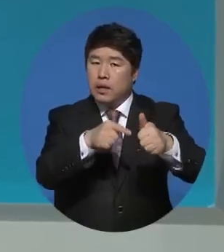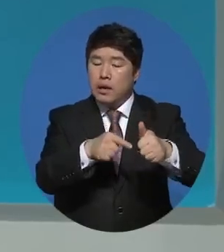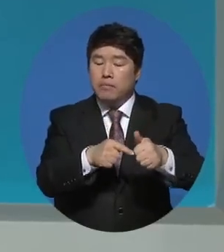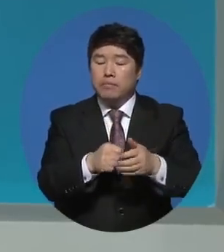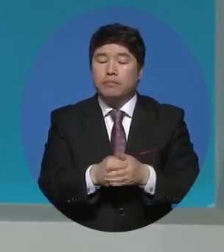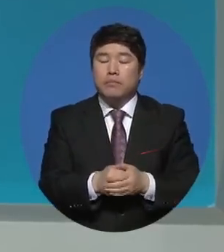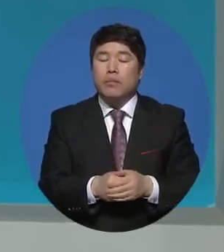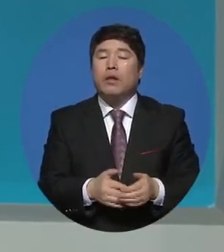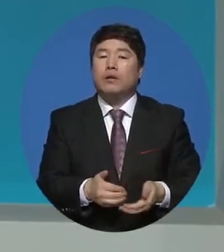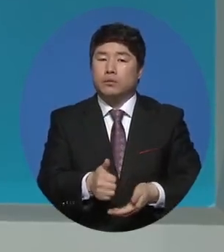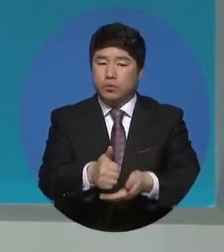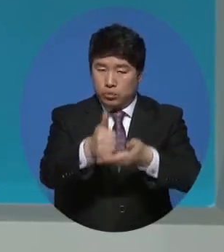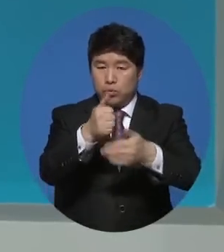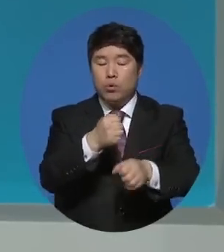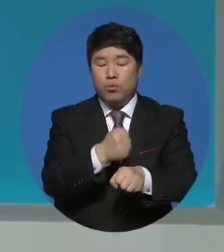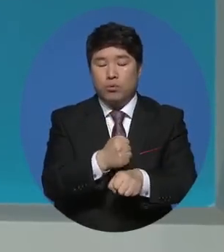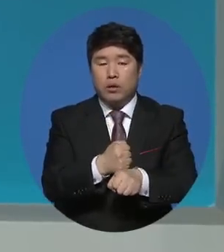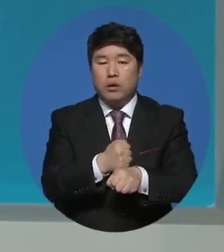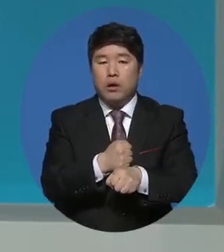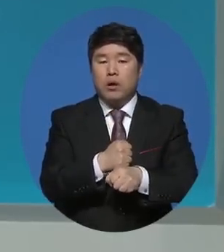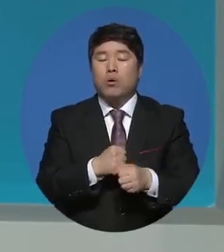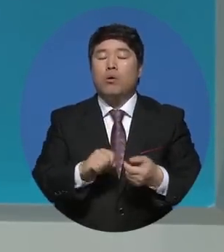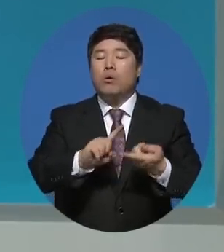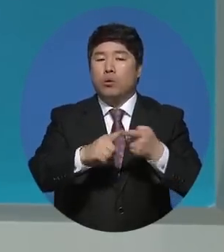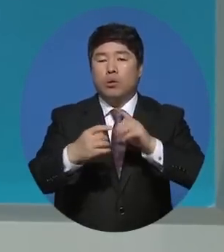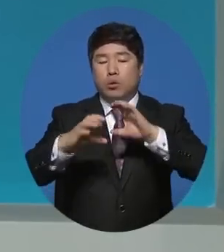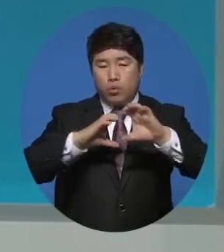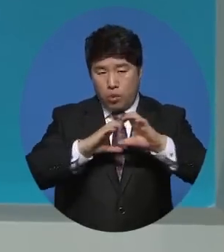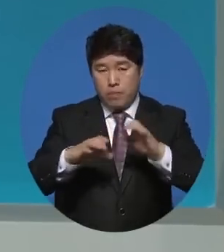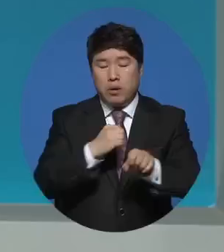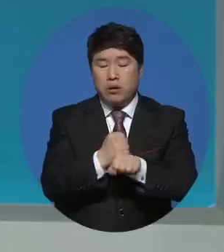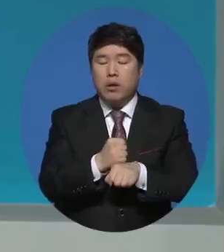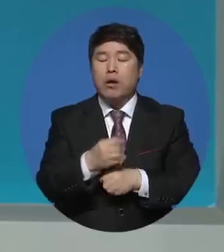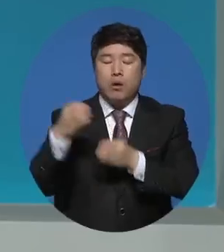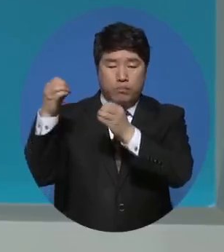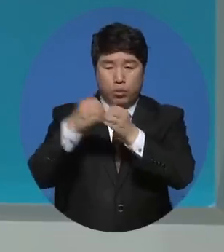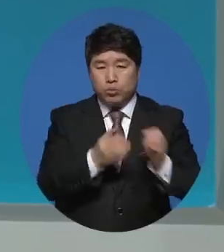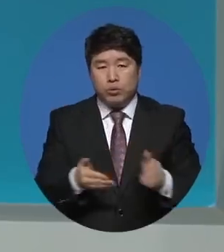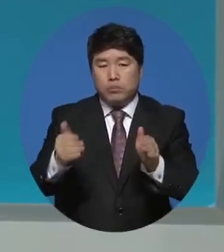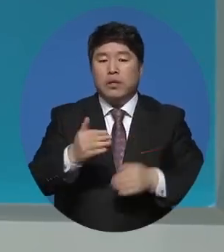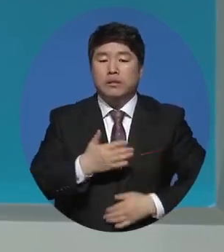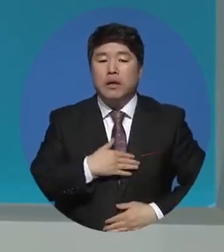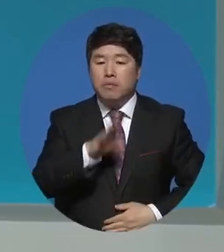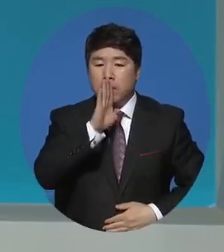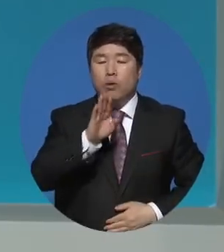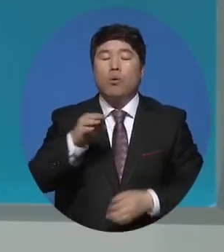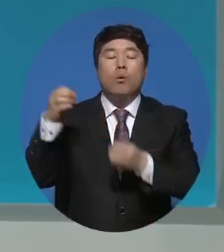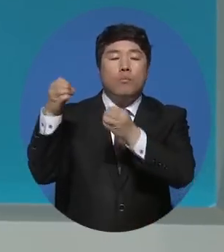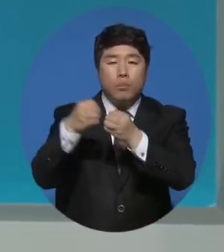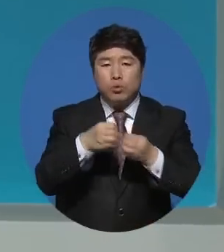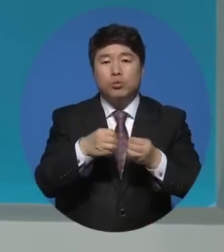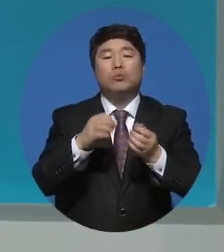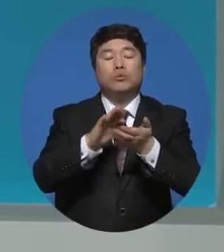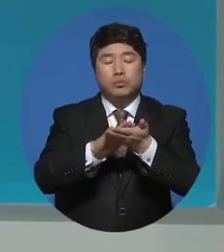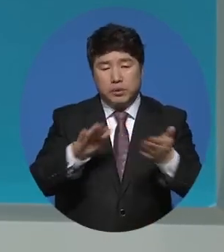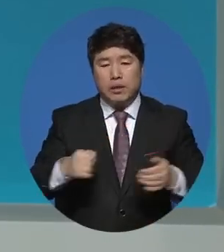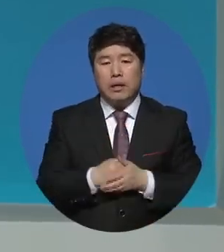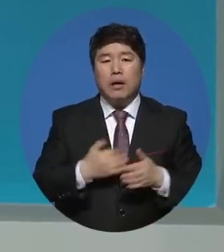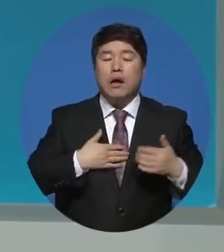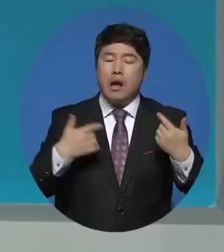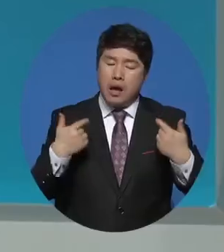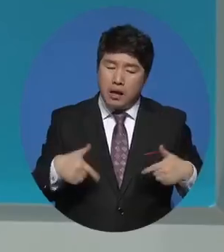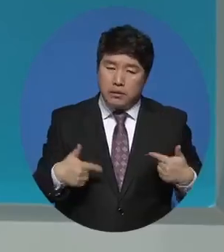통합의 길로 가는 것 이것이 바로 보수의 길입니다 제가 바로 보수입니다 저같이 늘